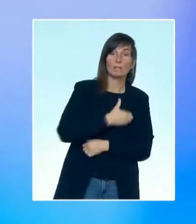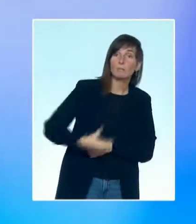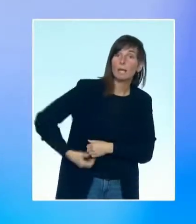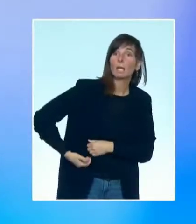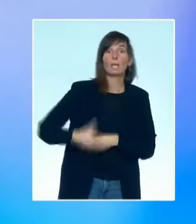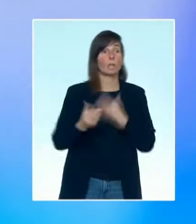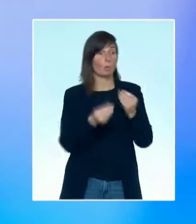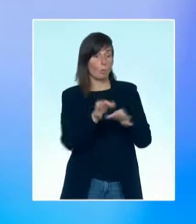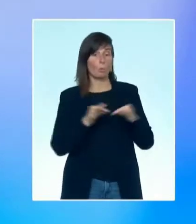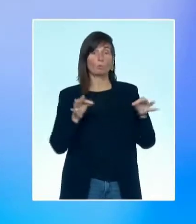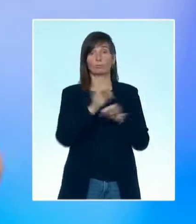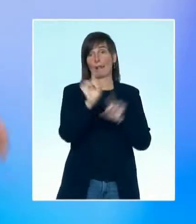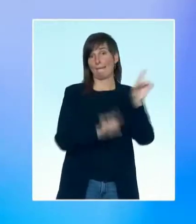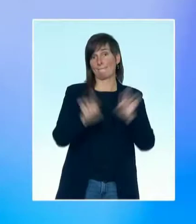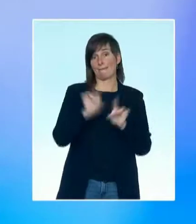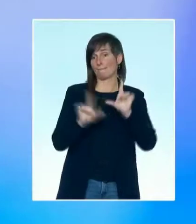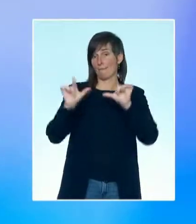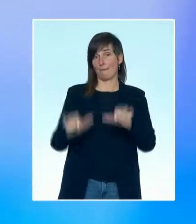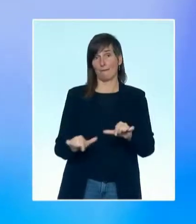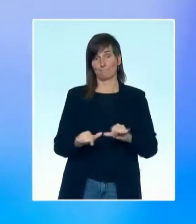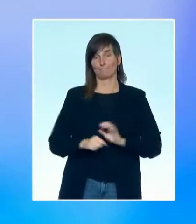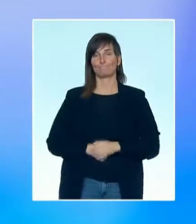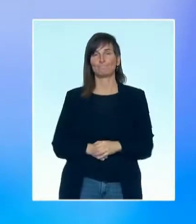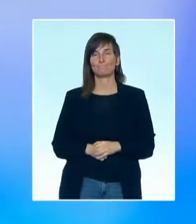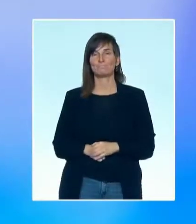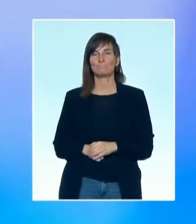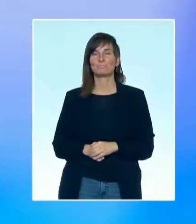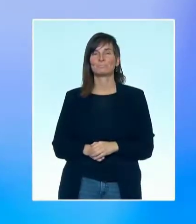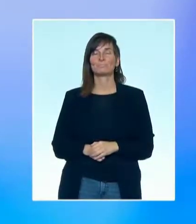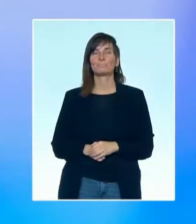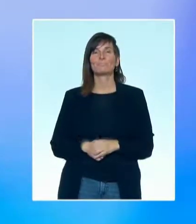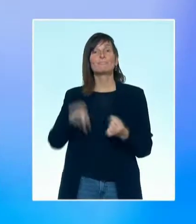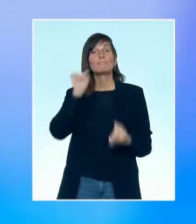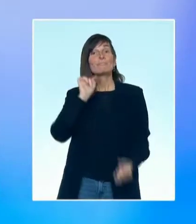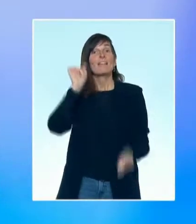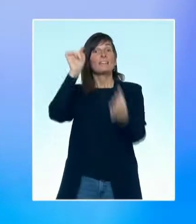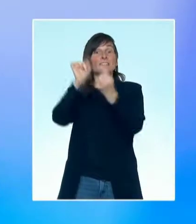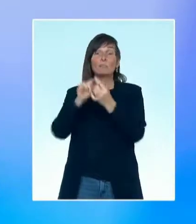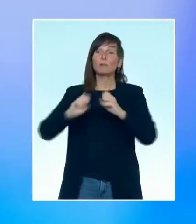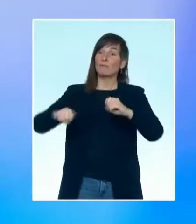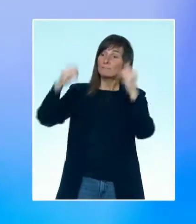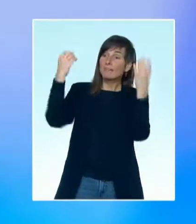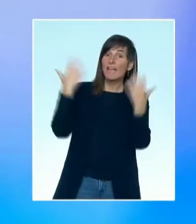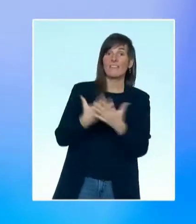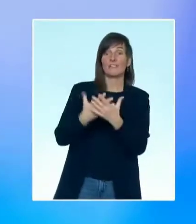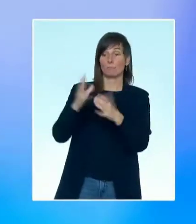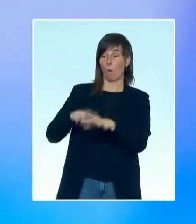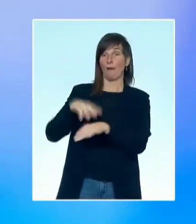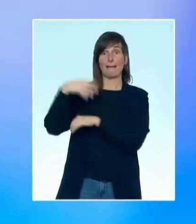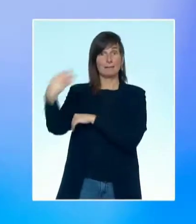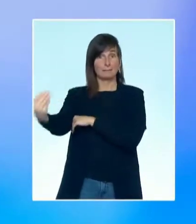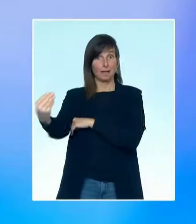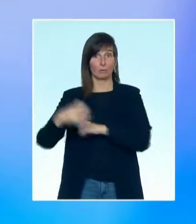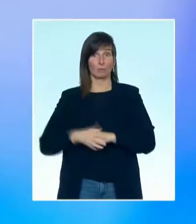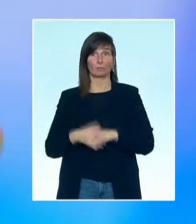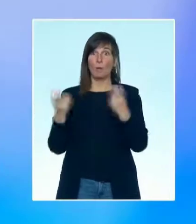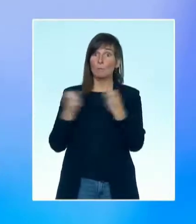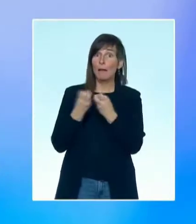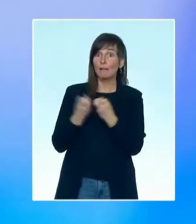salles des fêtes. Pour ce qui t'entends pas assez le Premier ministre ? Les manifestations et événements... je ne suis pas un truc, oui, je sais.